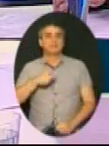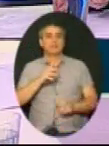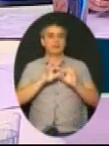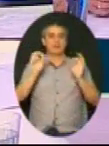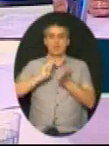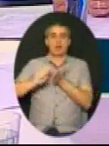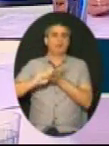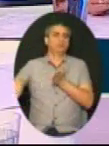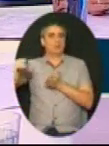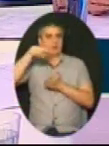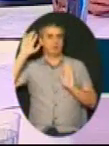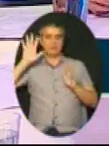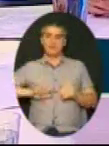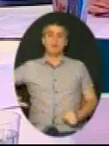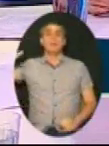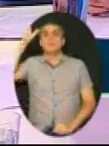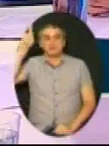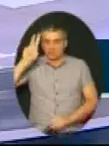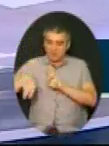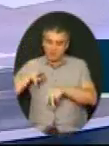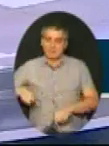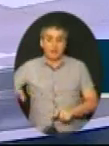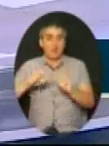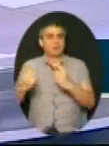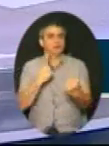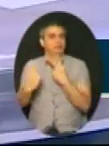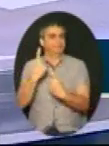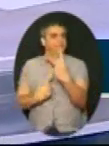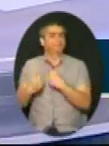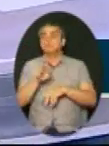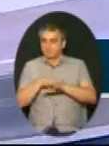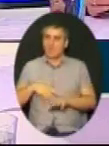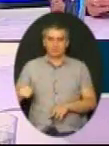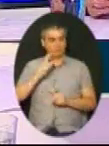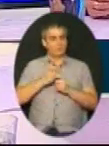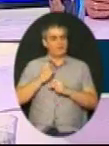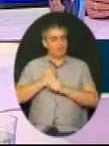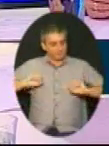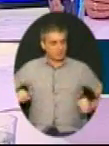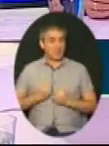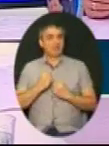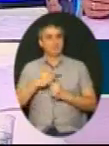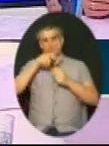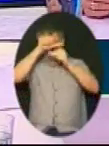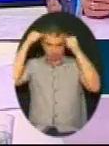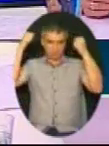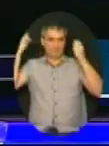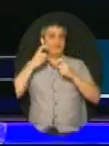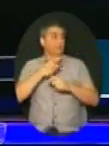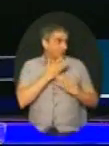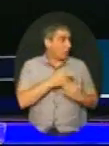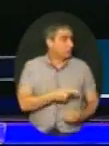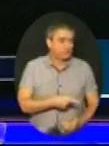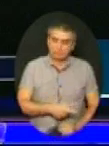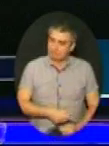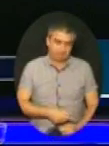לפתוח לשכה בפריפריה ולטפל באנשים, ושאנשים ירגישו את מפלגת העבודה ולמתג מפלגת העבודה. זה לא